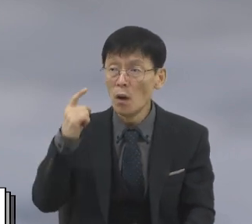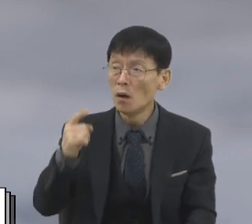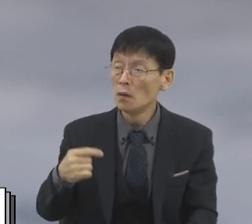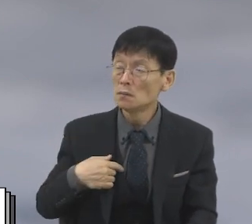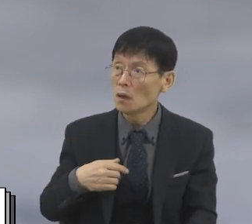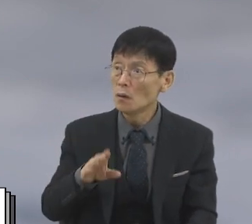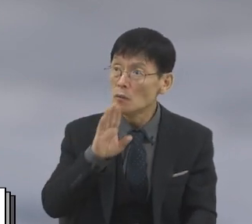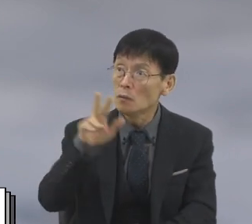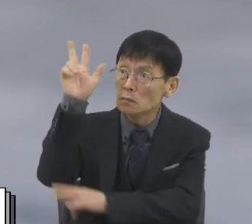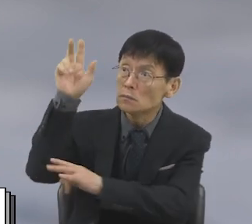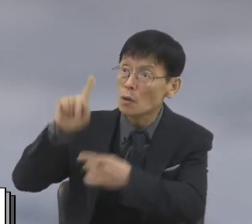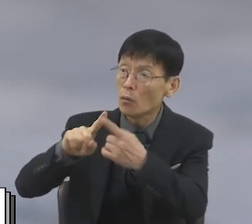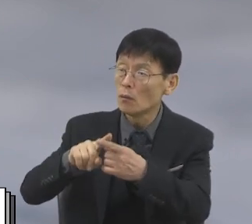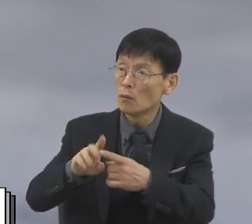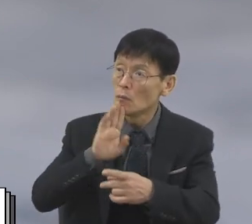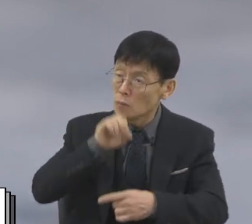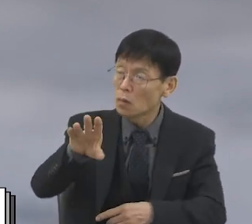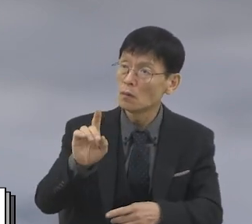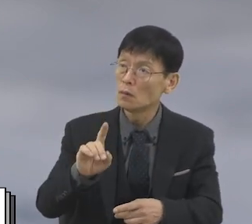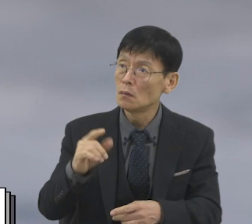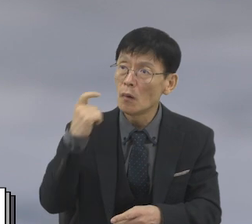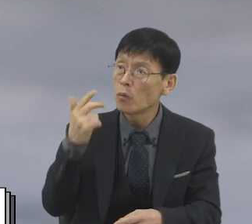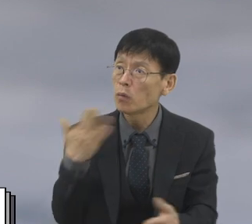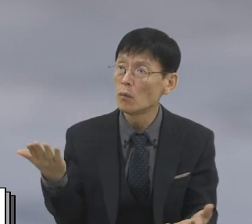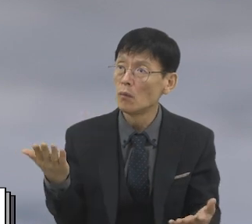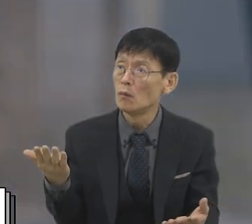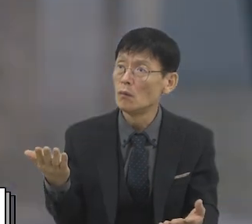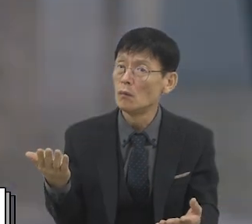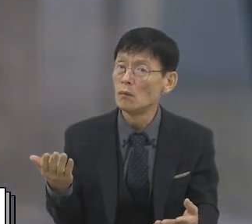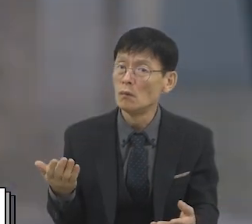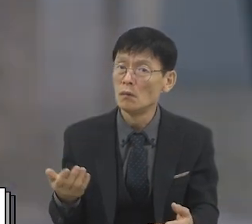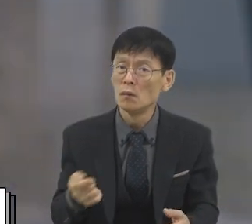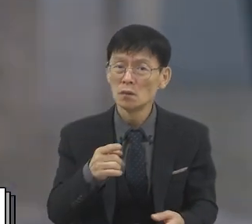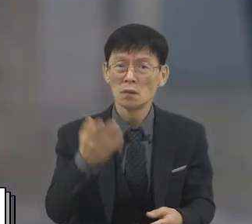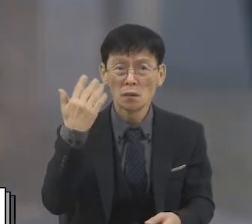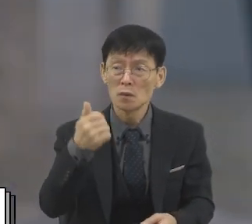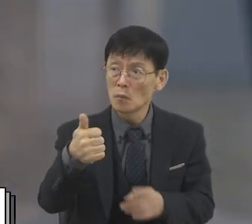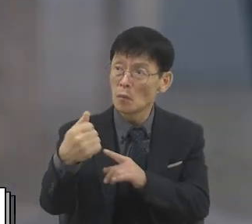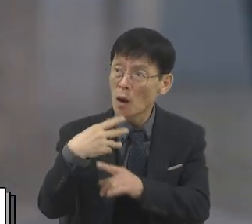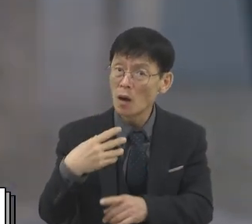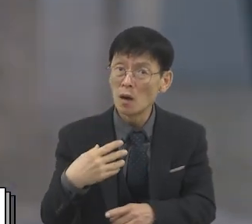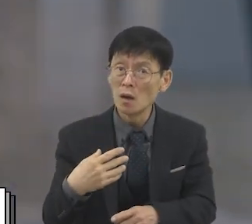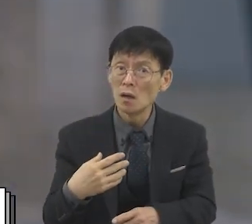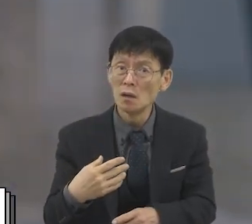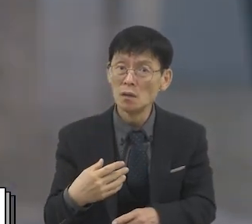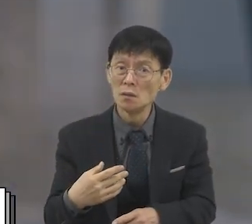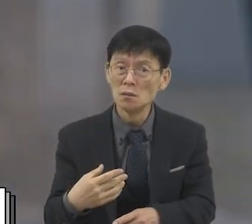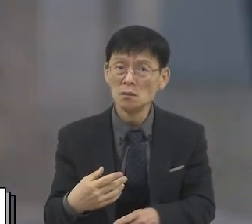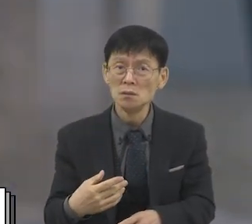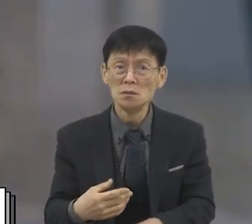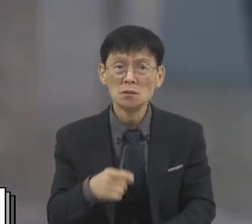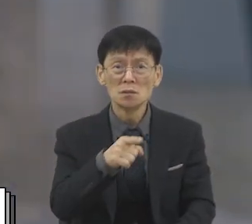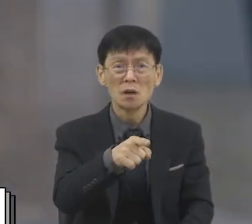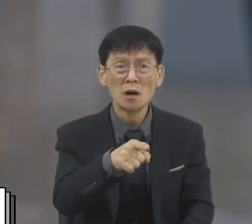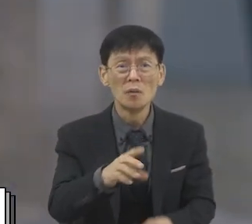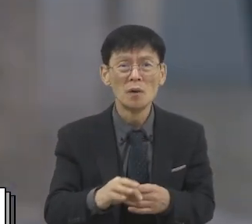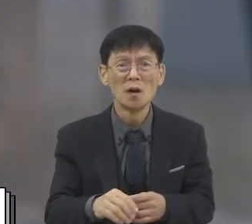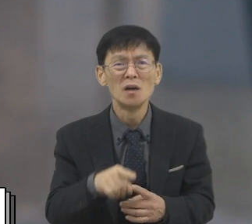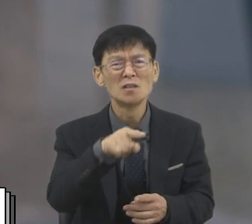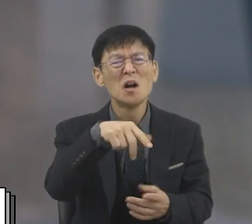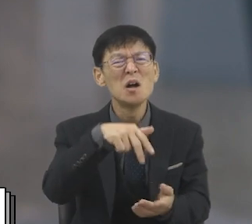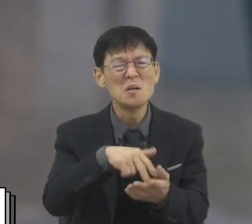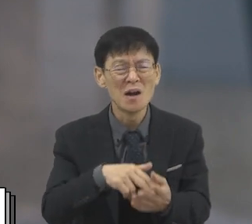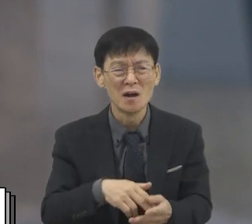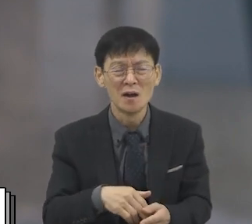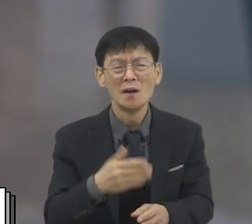왜요? 저는 거짓 없이 사실을 말했는데. 그때 성훈 씨도 그러던데 다들 지혜